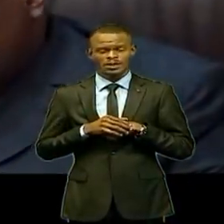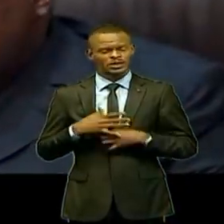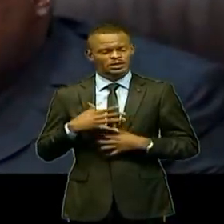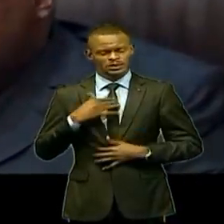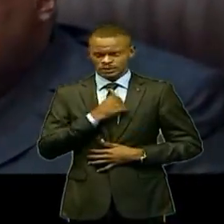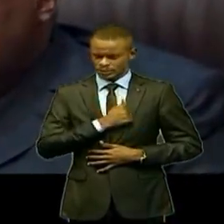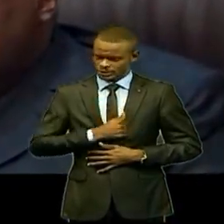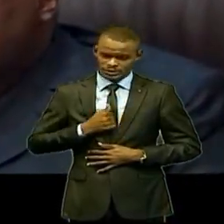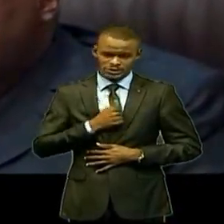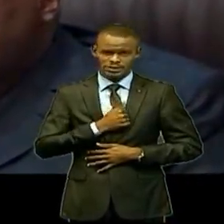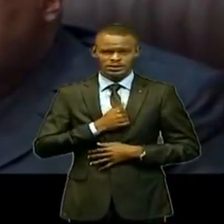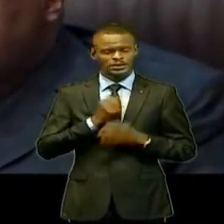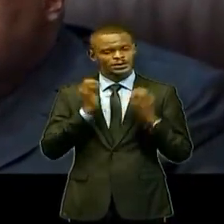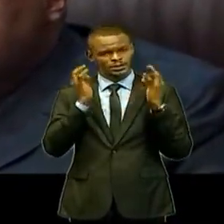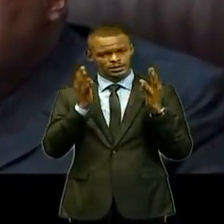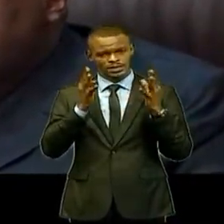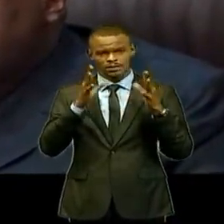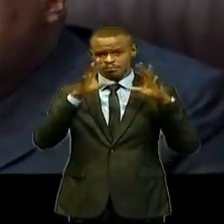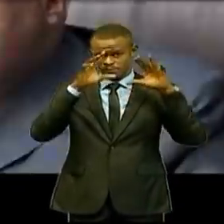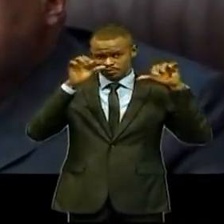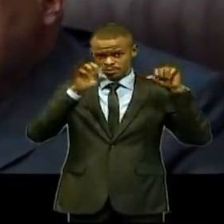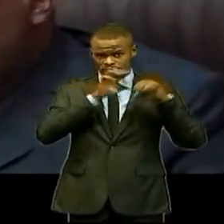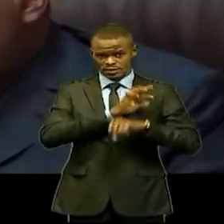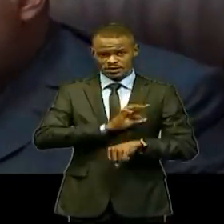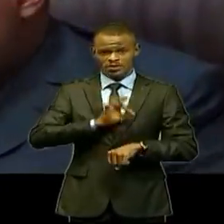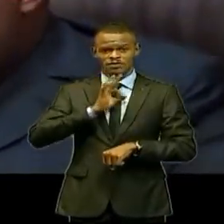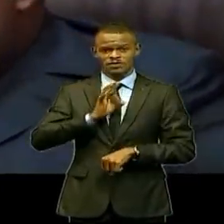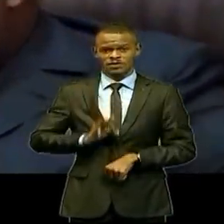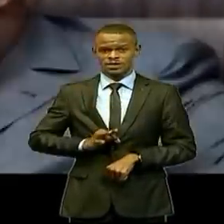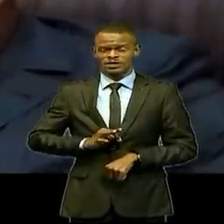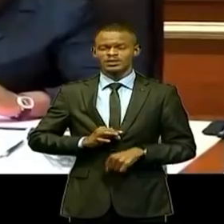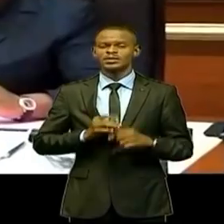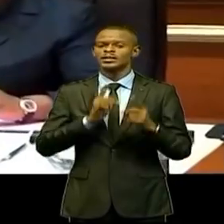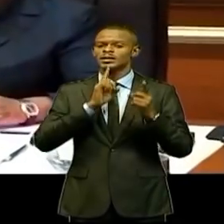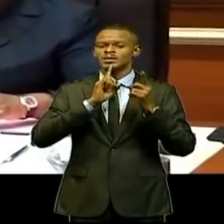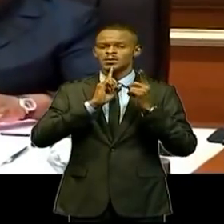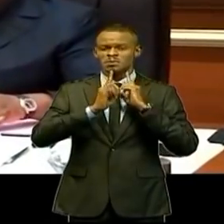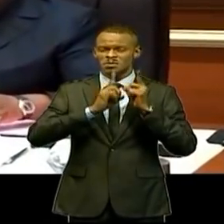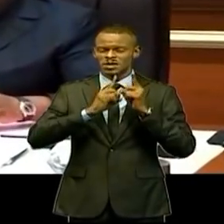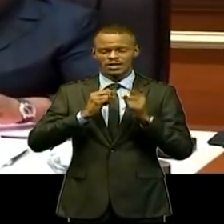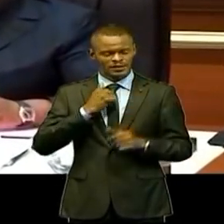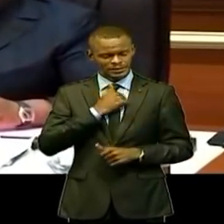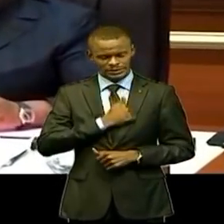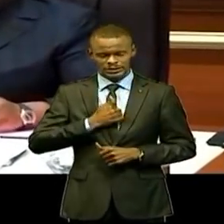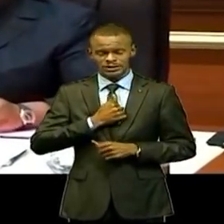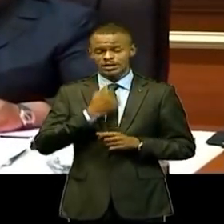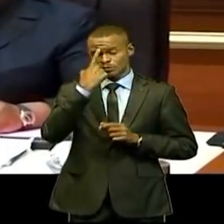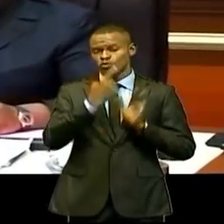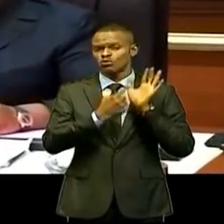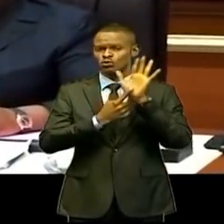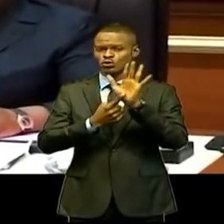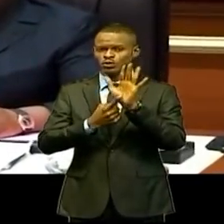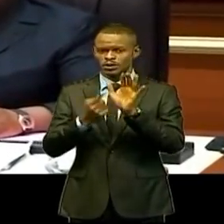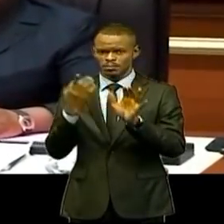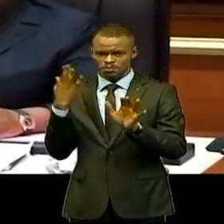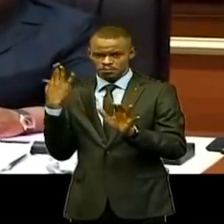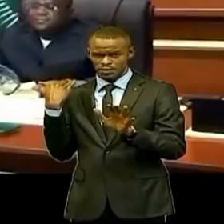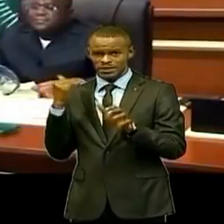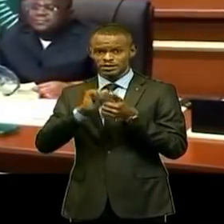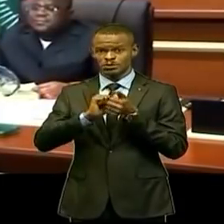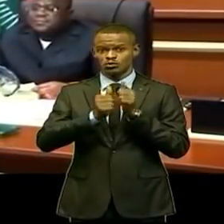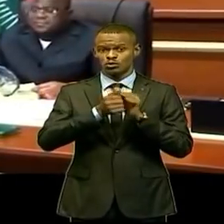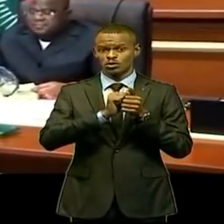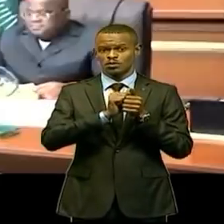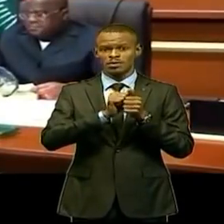sa communication après le drame de Matadi Kibala, consécutif à la rupture d'un câble de